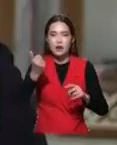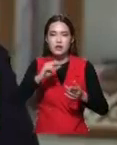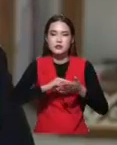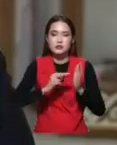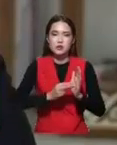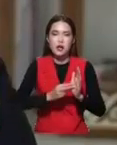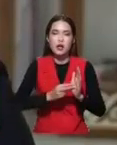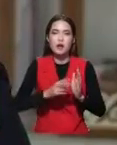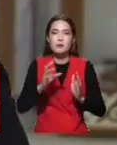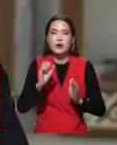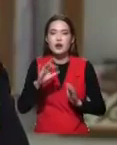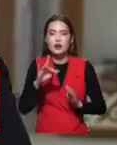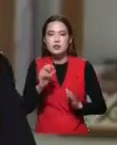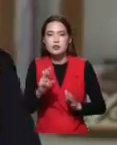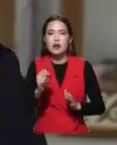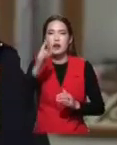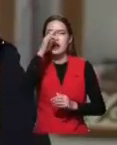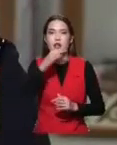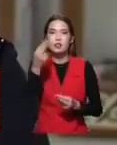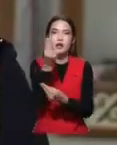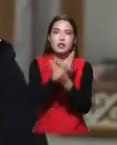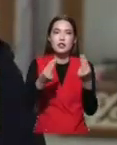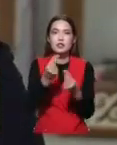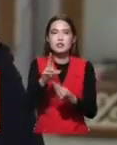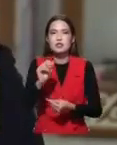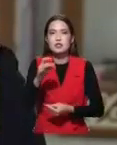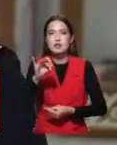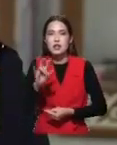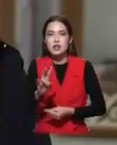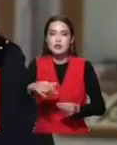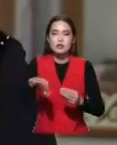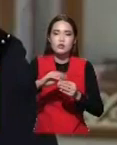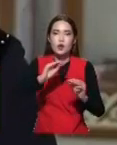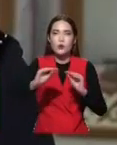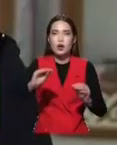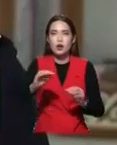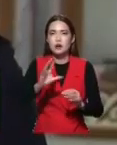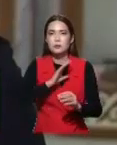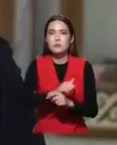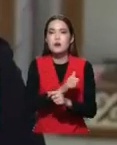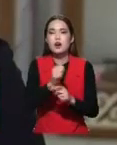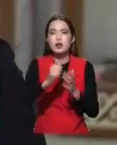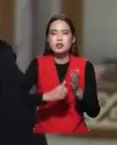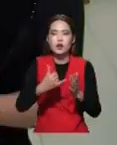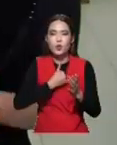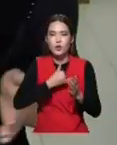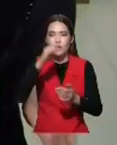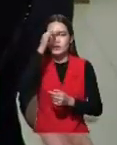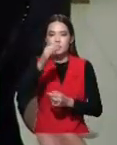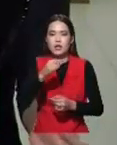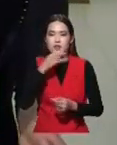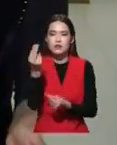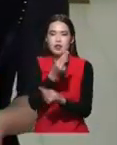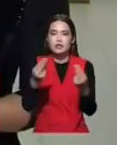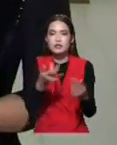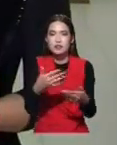Астана бойынша тек қана қазақстандық дизайнерларды шақырдық. Бұның басты себебі бізде қазақстандық дизайнерларды